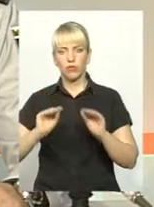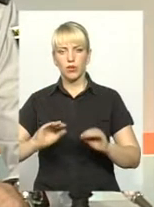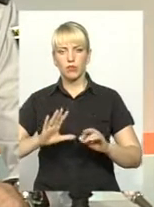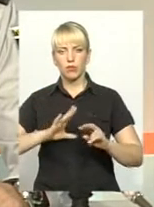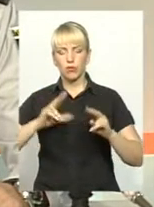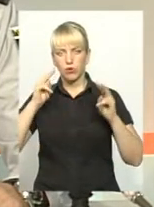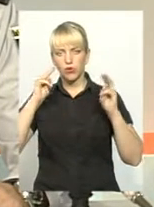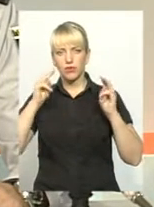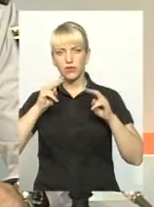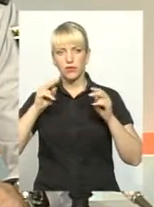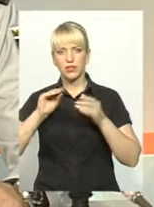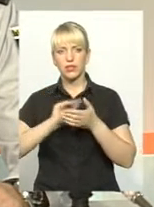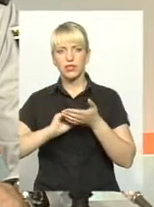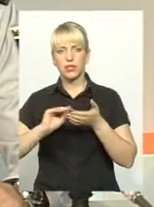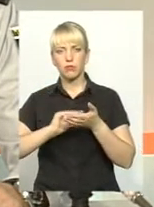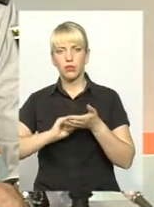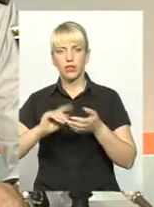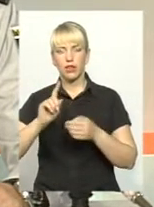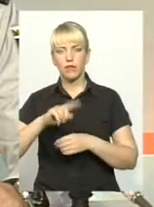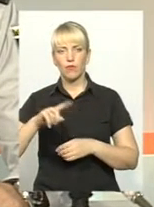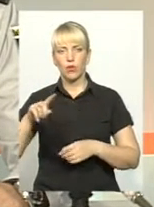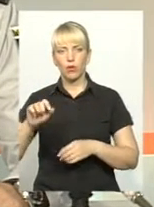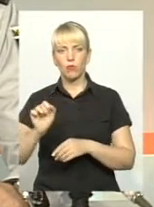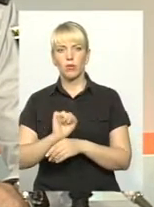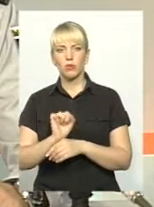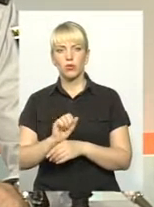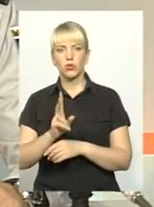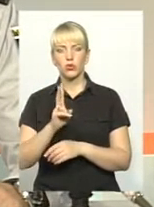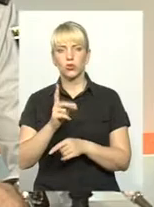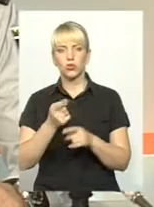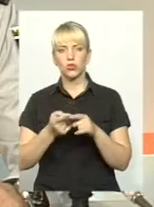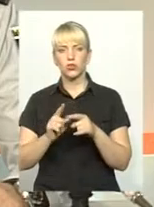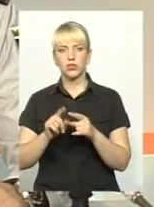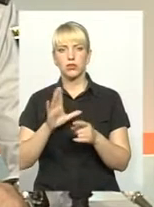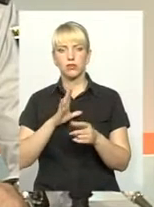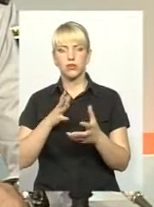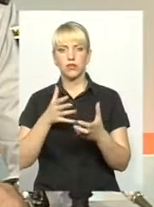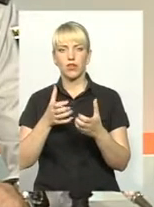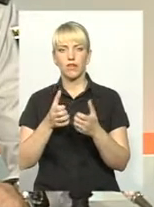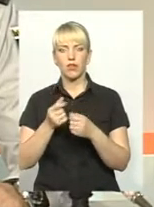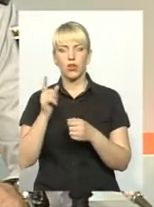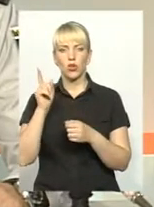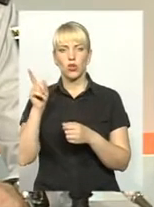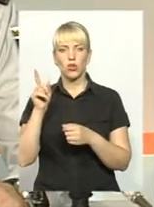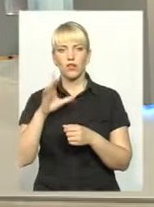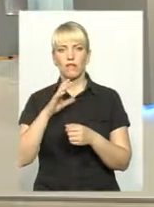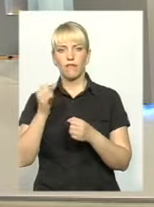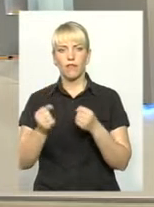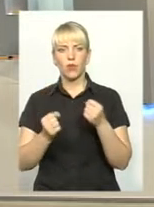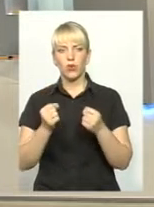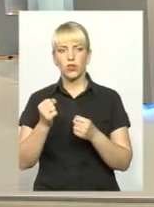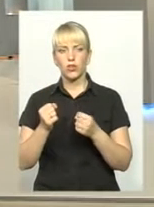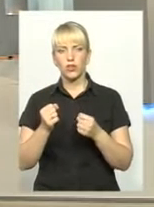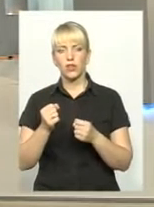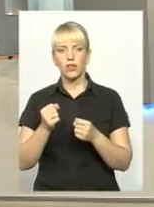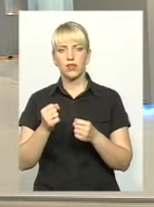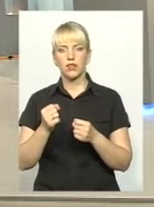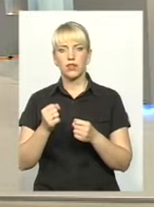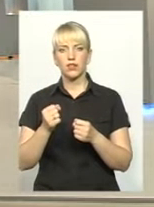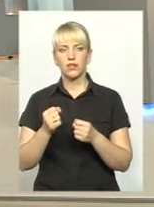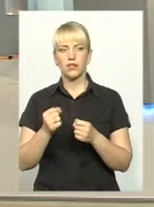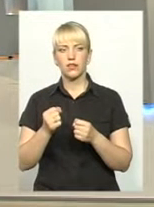і записали номер машини, яка здійснила наїзд. Той водій, він довго не думає, чи він там покрутився